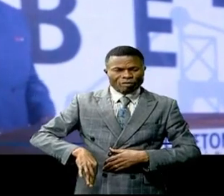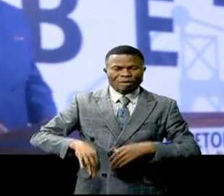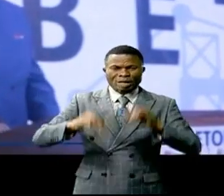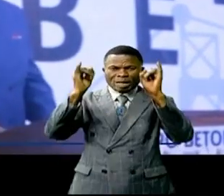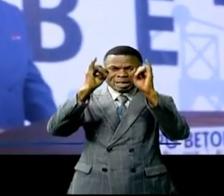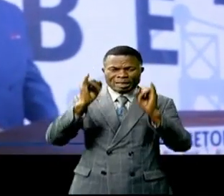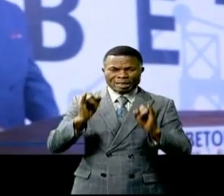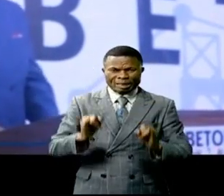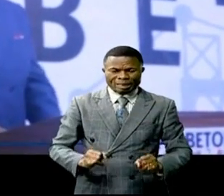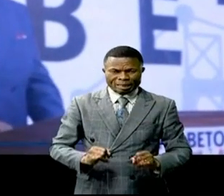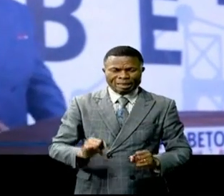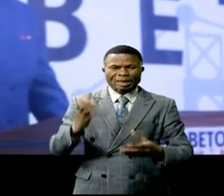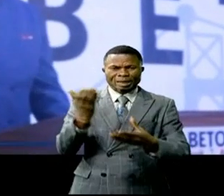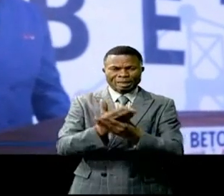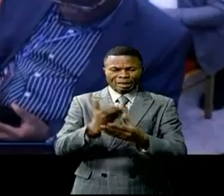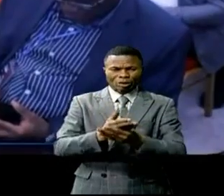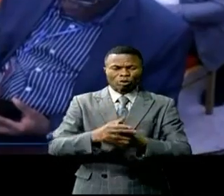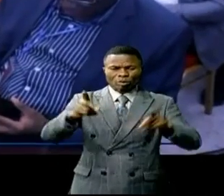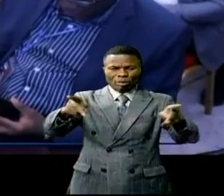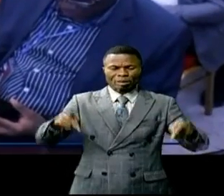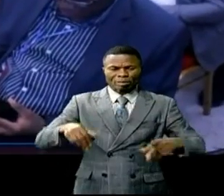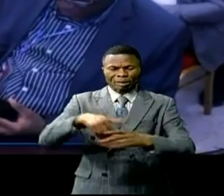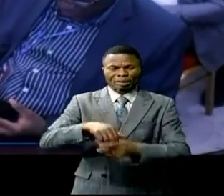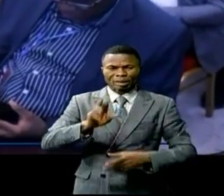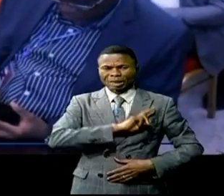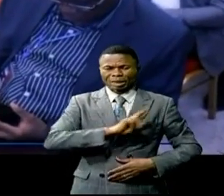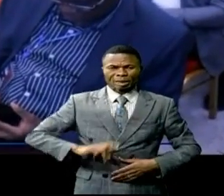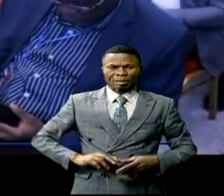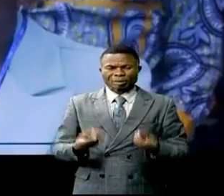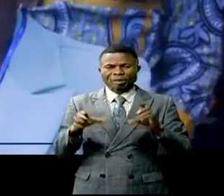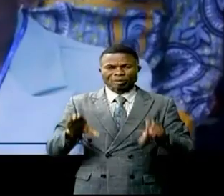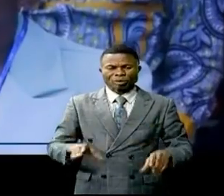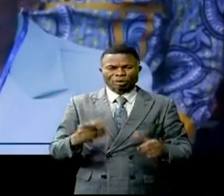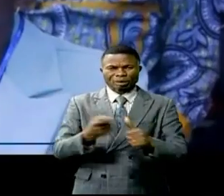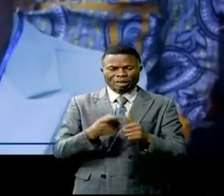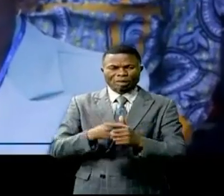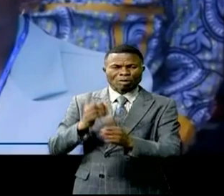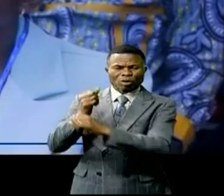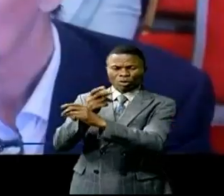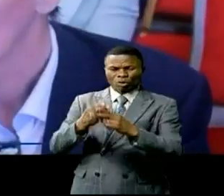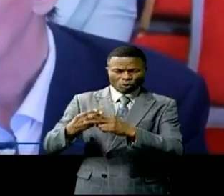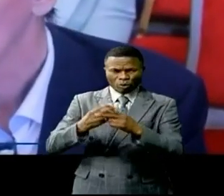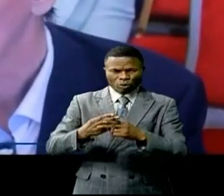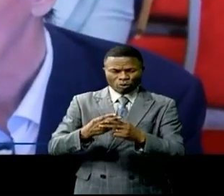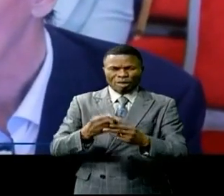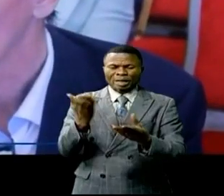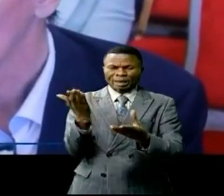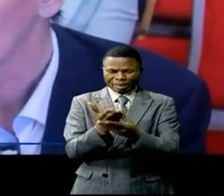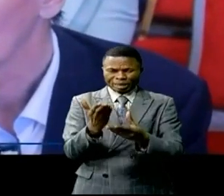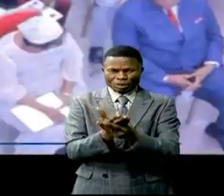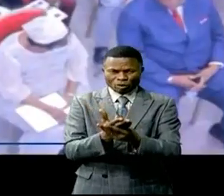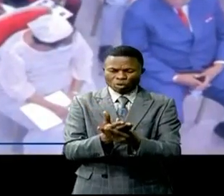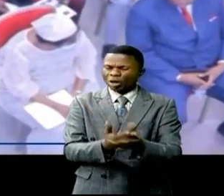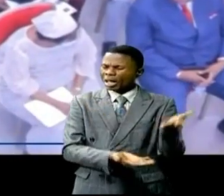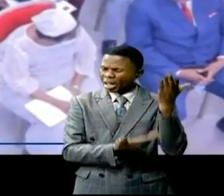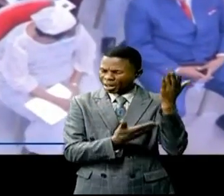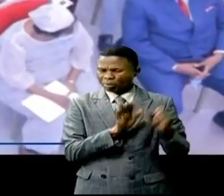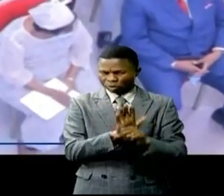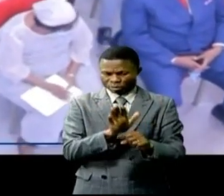fonciers en République démocratique du Congo, mais surtout la sécurité des titres une contrainte majeure